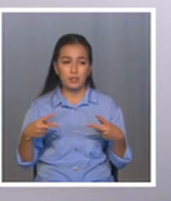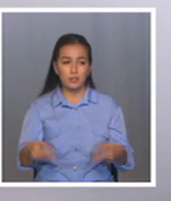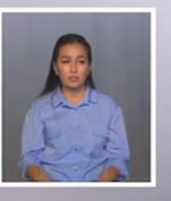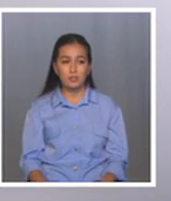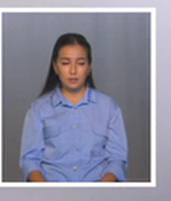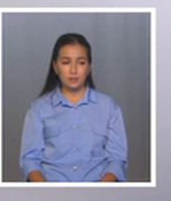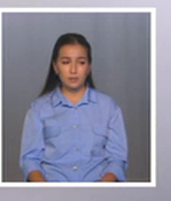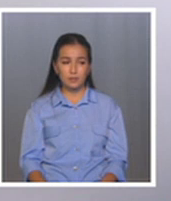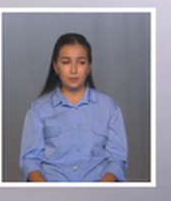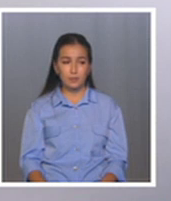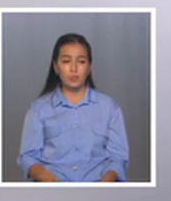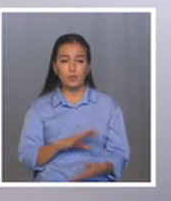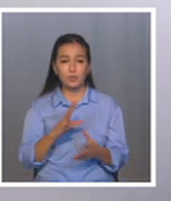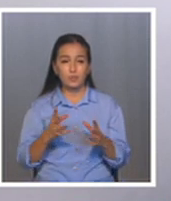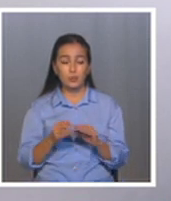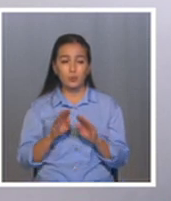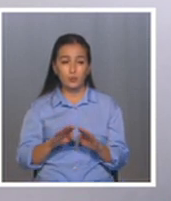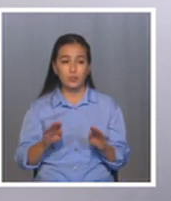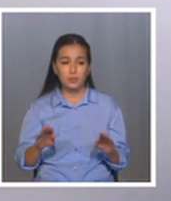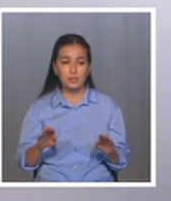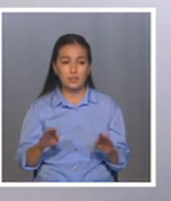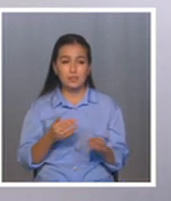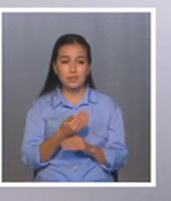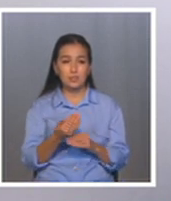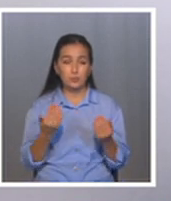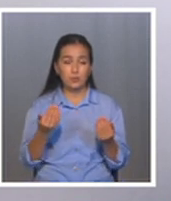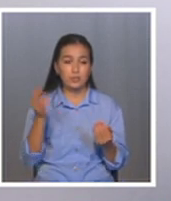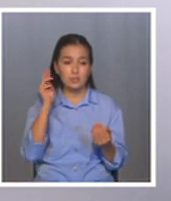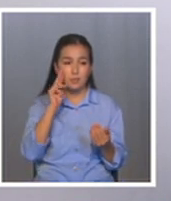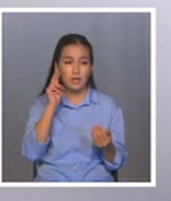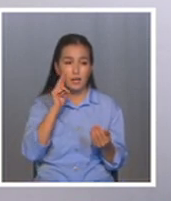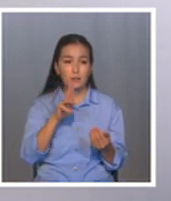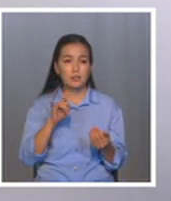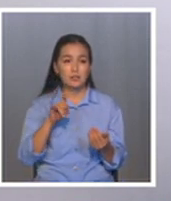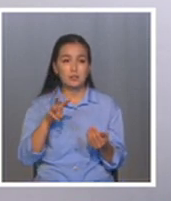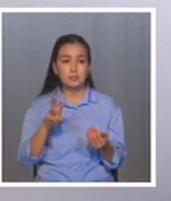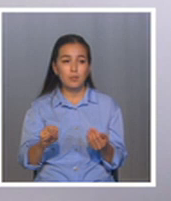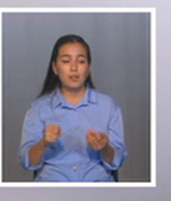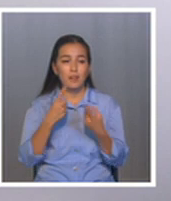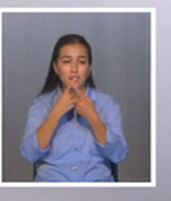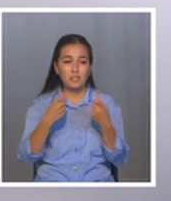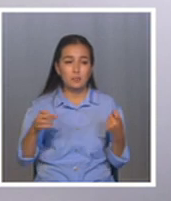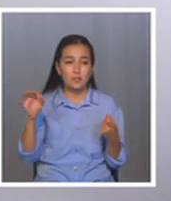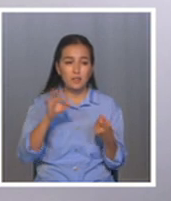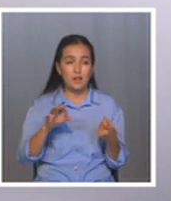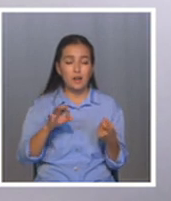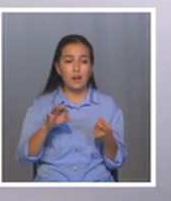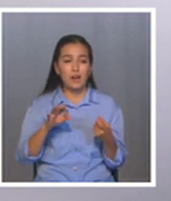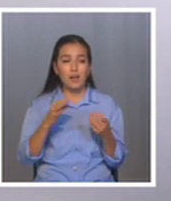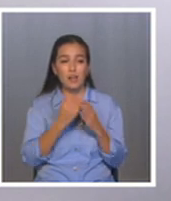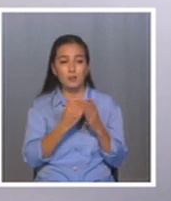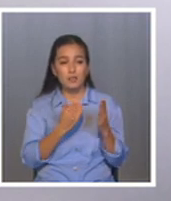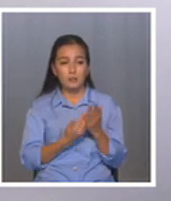тең. Сонымен оқушылар, сіздер бүгінгі сабақта призманың анықтамасымен, элементтерімен